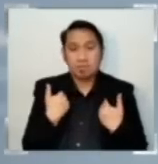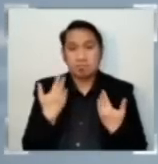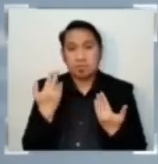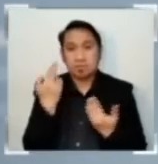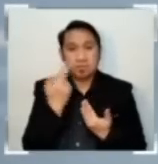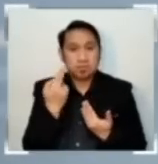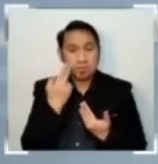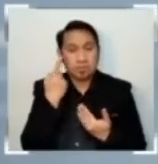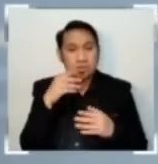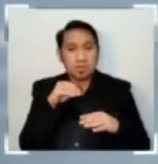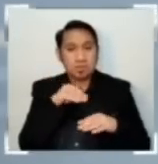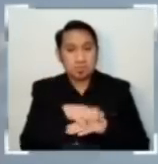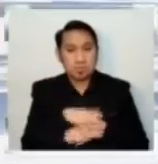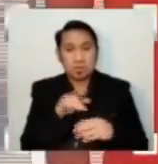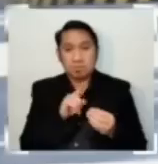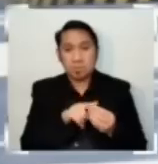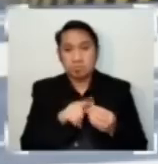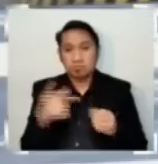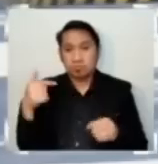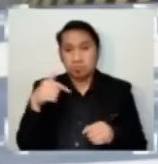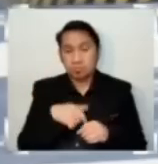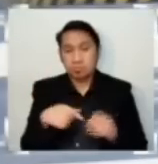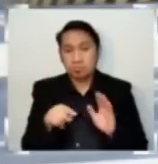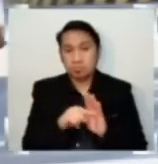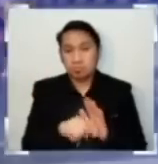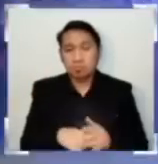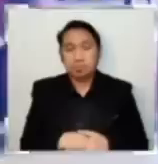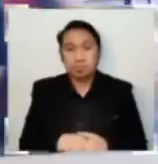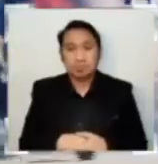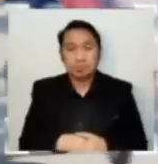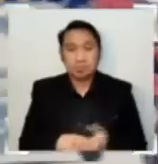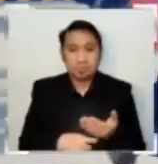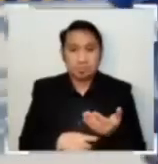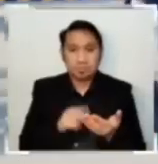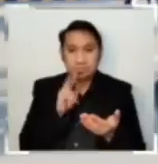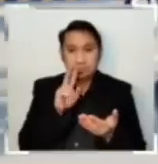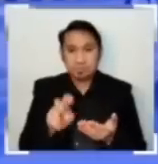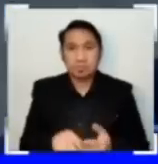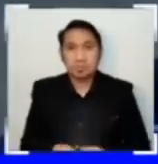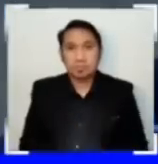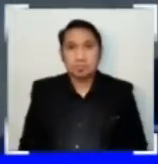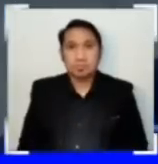GMA Integrated News, Maki Pulido, Shino Gaston, kami ang inyong saksi.